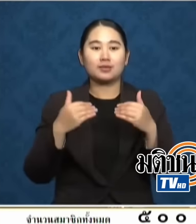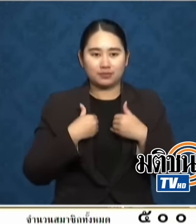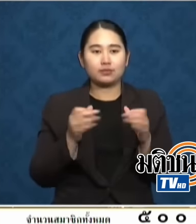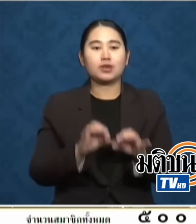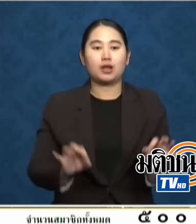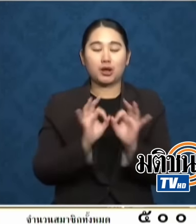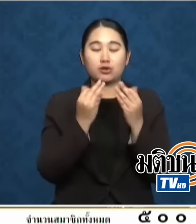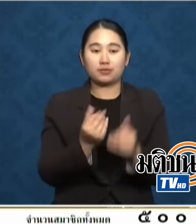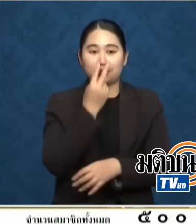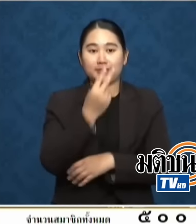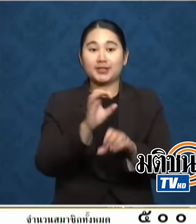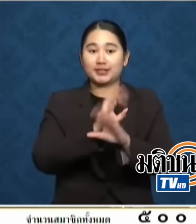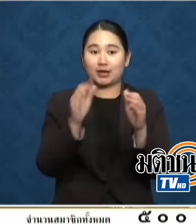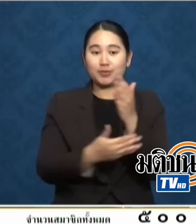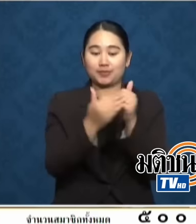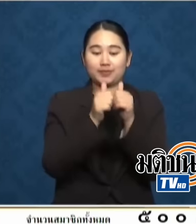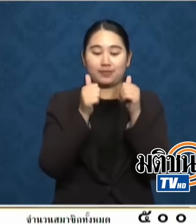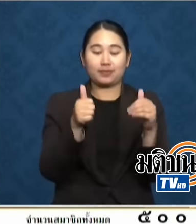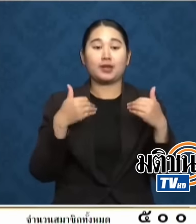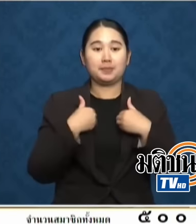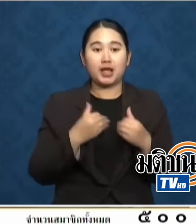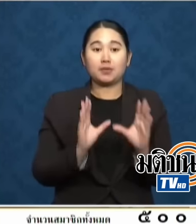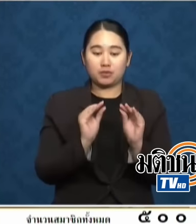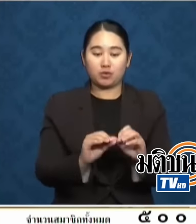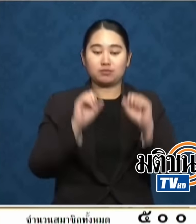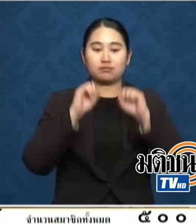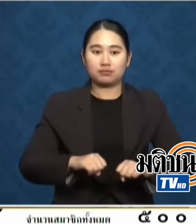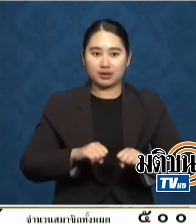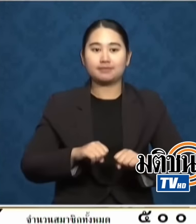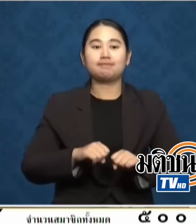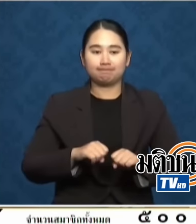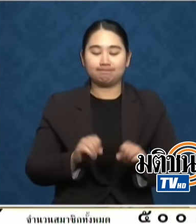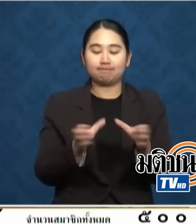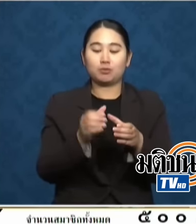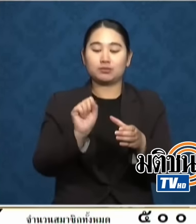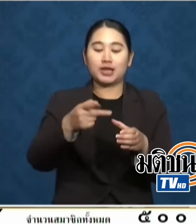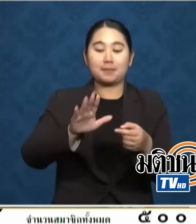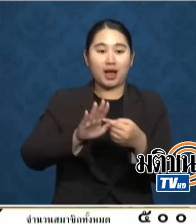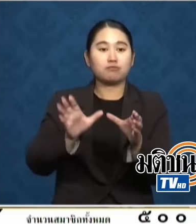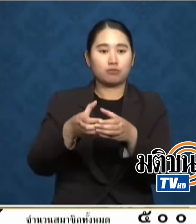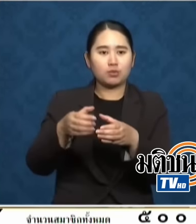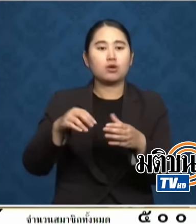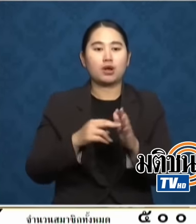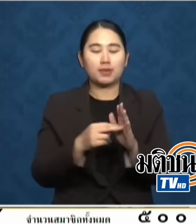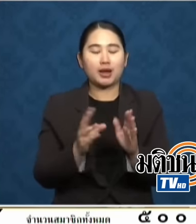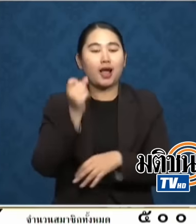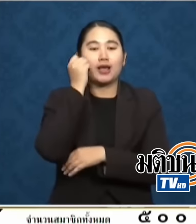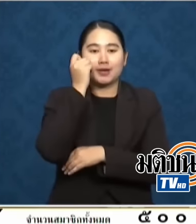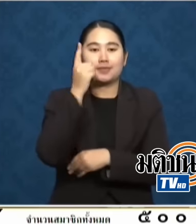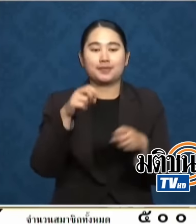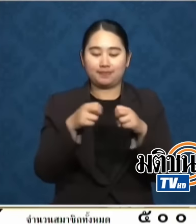ำลังเป็นสัญญาณที่ดีว่าถ้าสภาเห็นชอบให้มีสภาที่ปรึกษาหมายความว่าเข้าใจปัญห